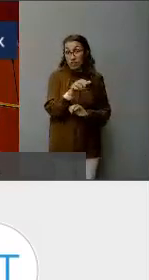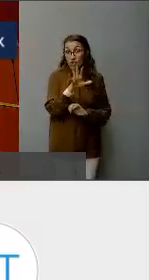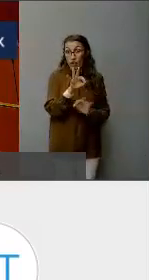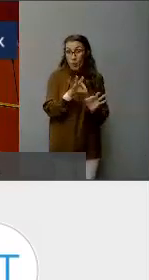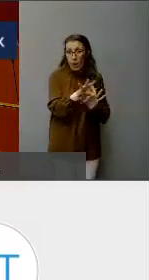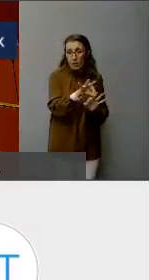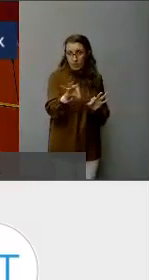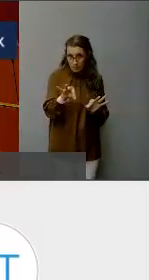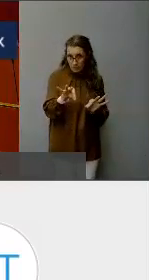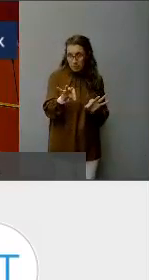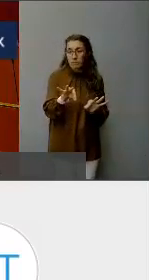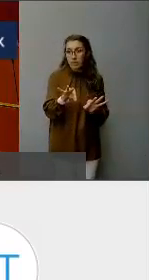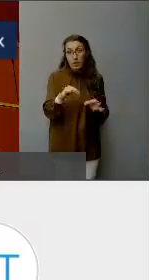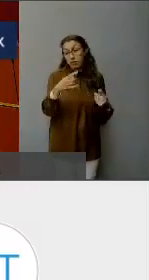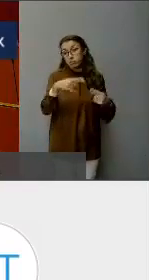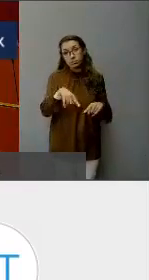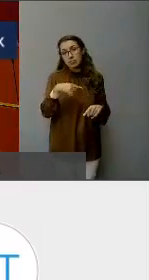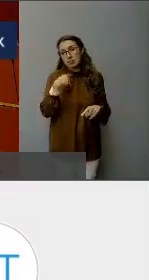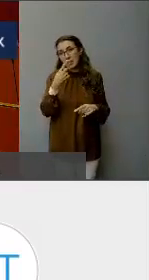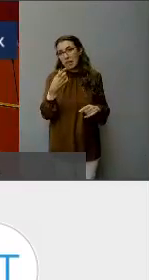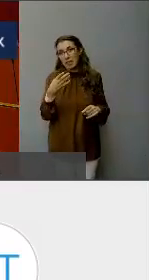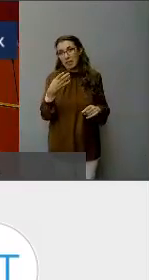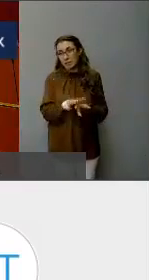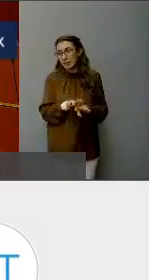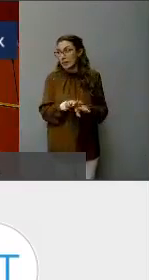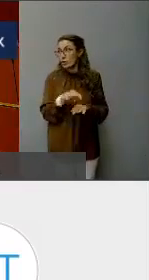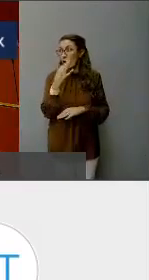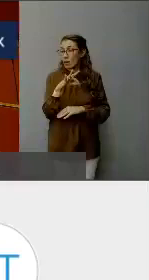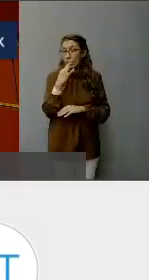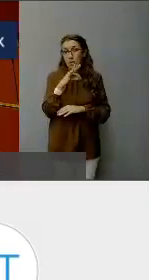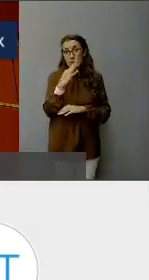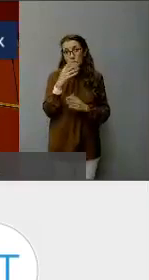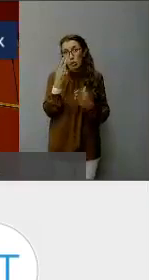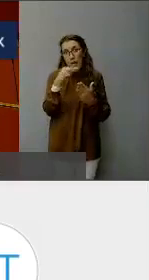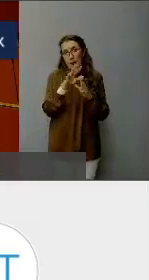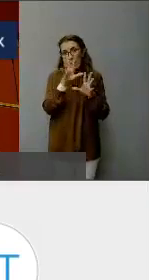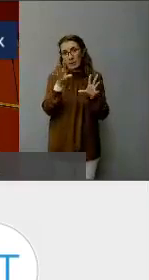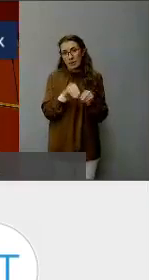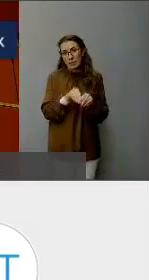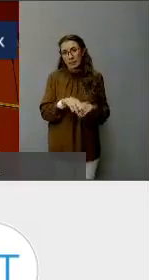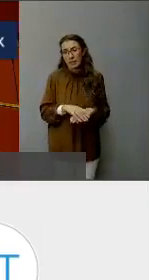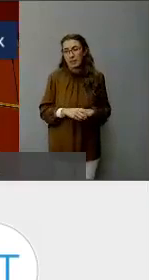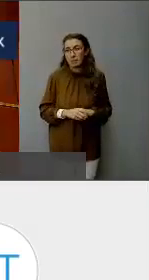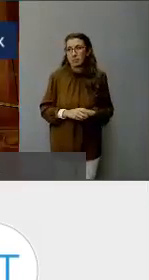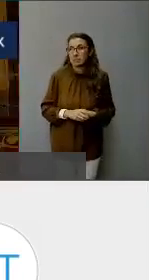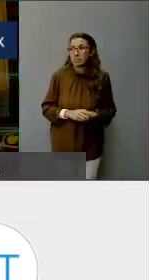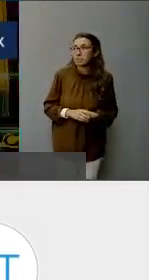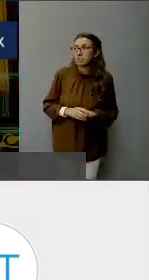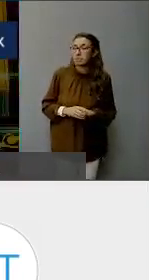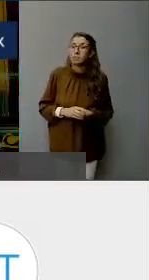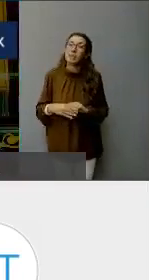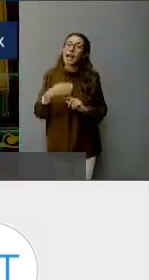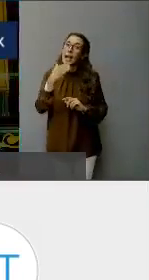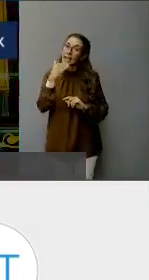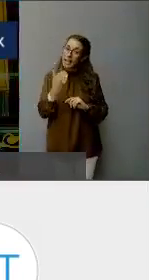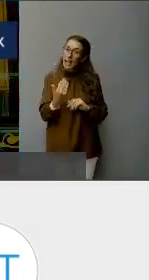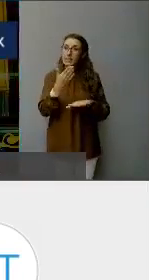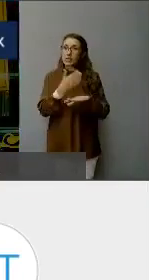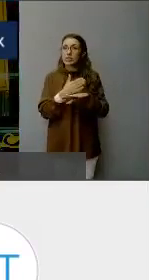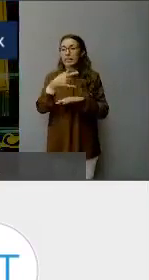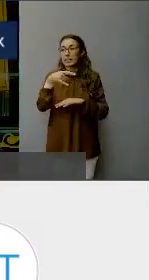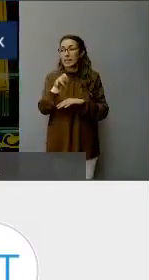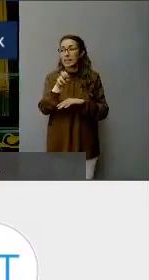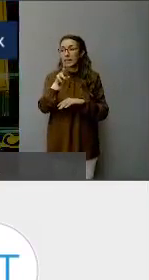con questo direi che ho terminato l'illustrazione degli emendamenti grazie consigliere